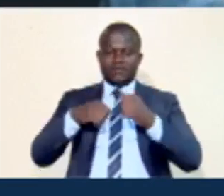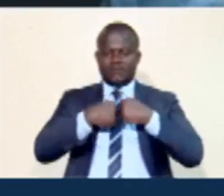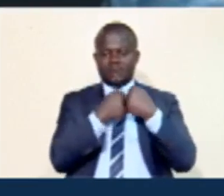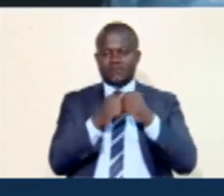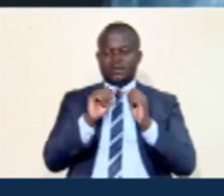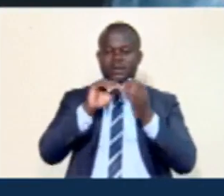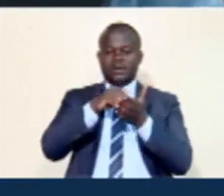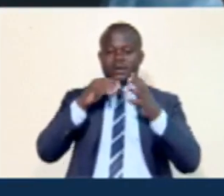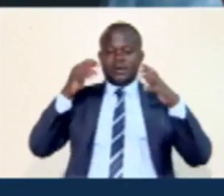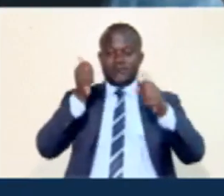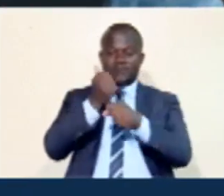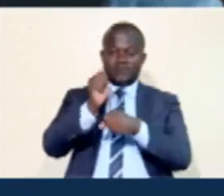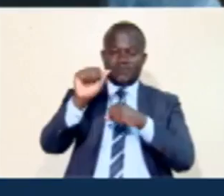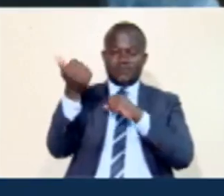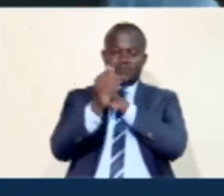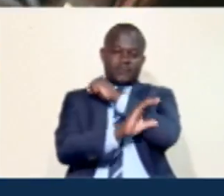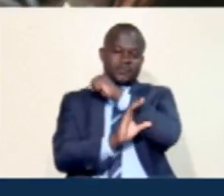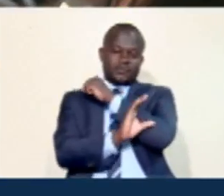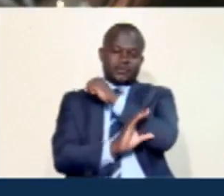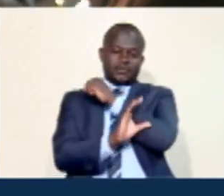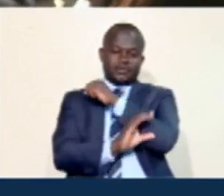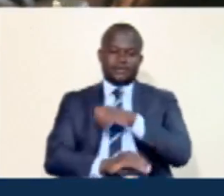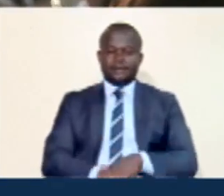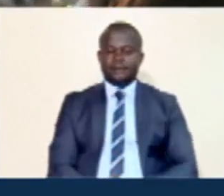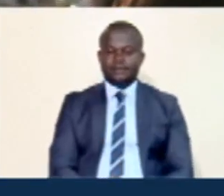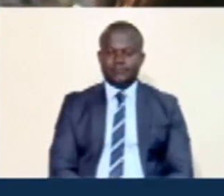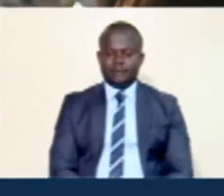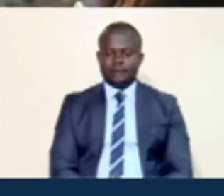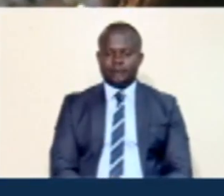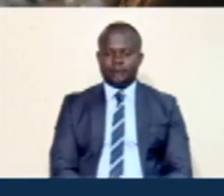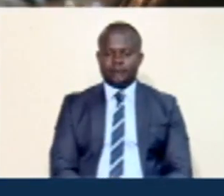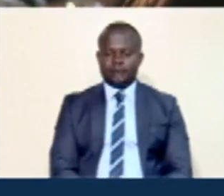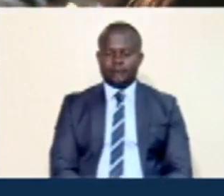n'ibigo binini by'abikorera byo mu bindi bihugu Divin Uwayo Televiziyo Rwanda